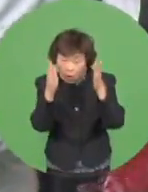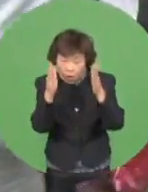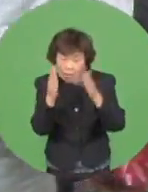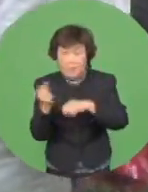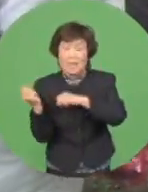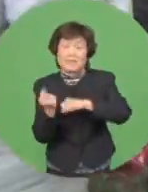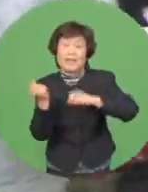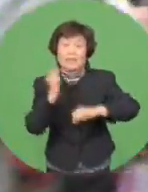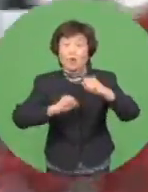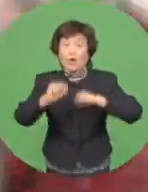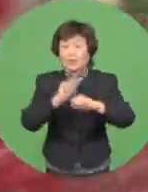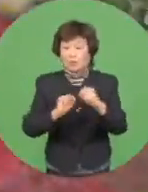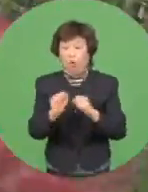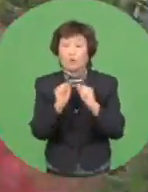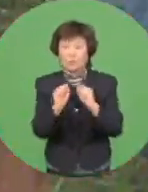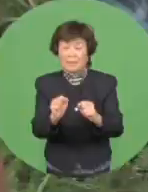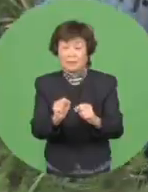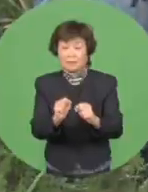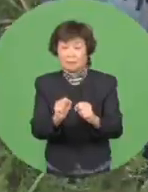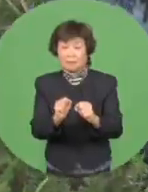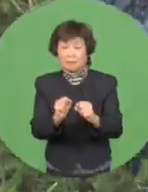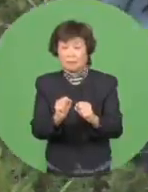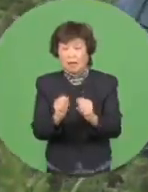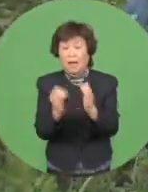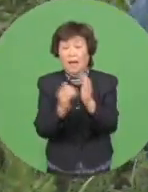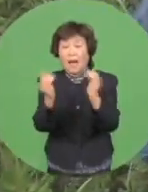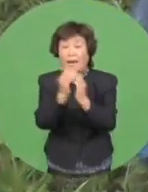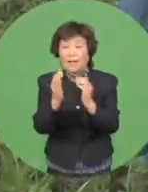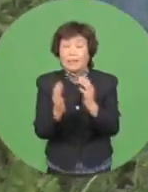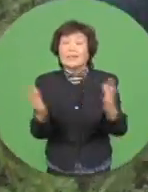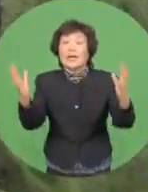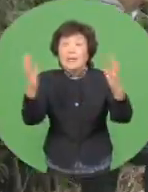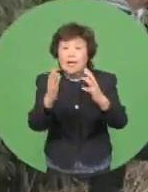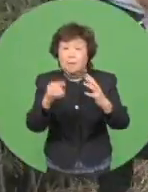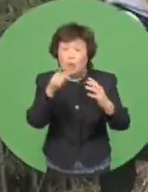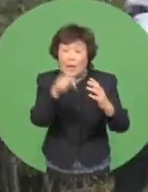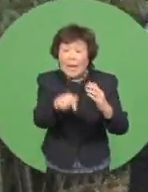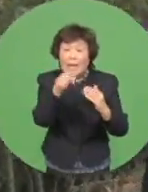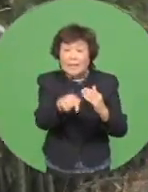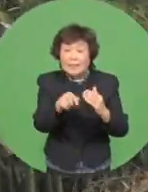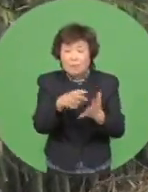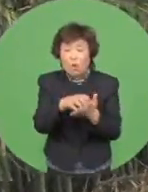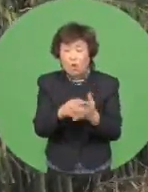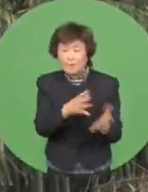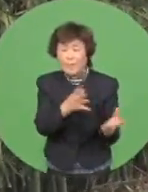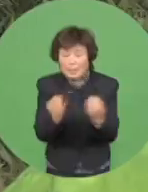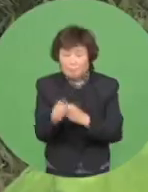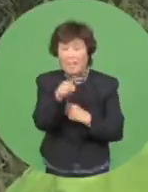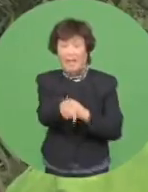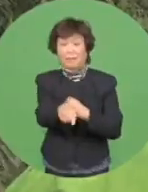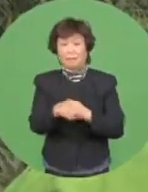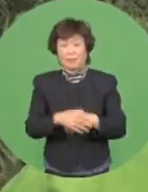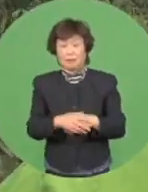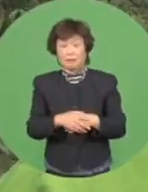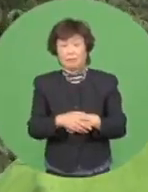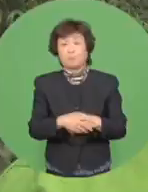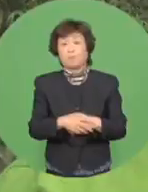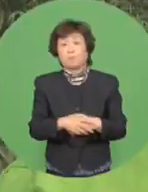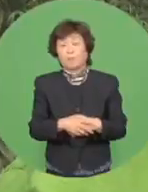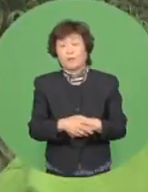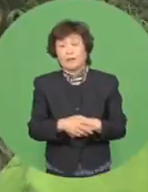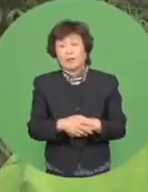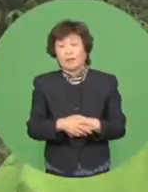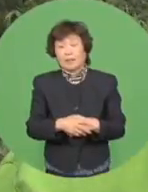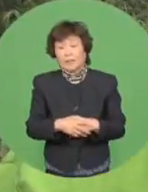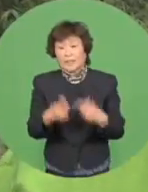動に励みます。竹やぶの奥にもたくさんのゴミが捨てられていました。 やっぱり